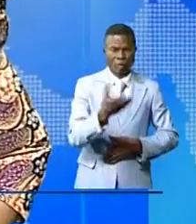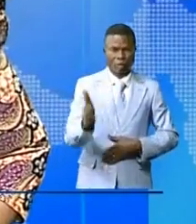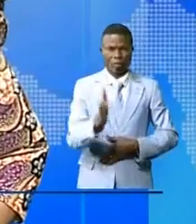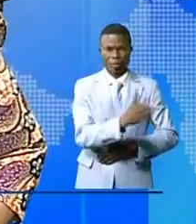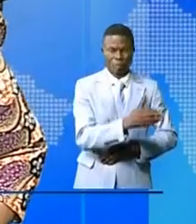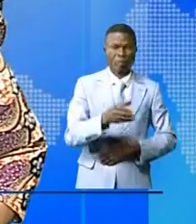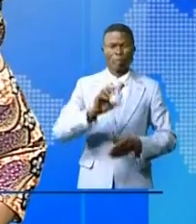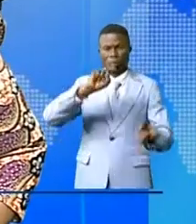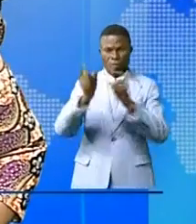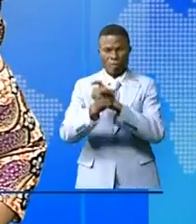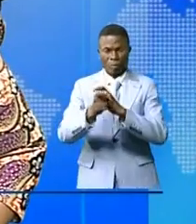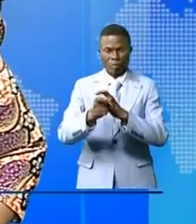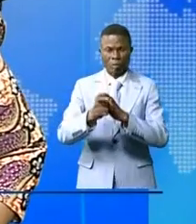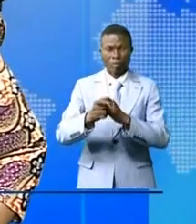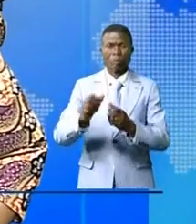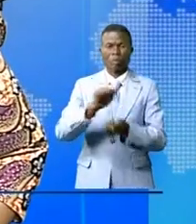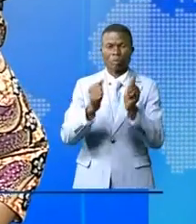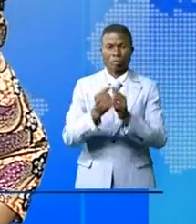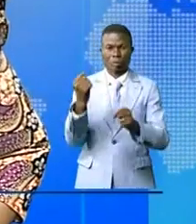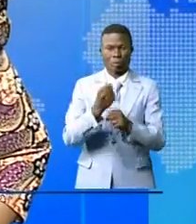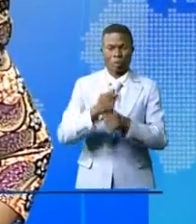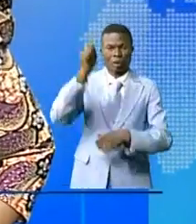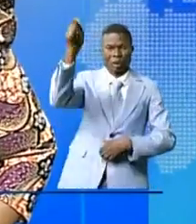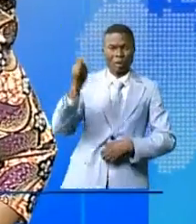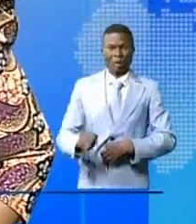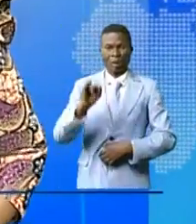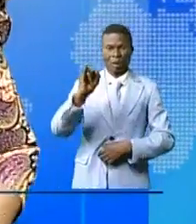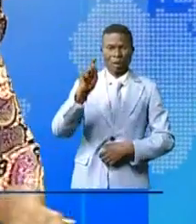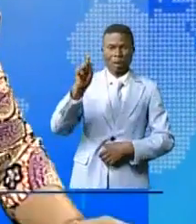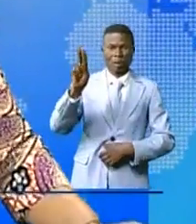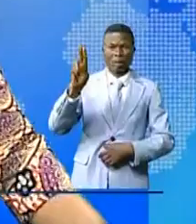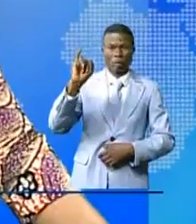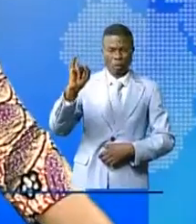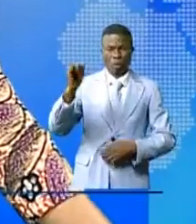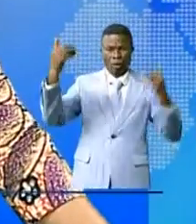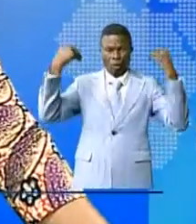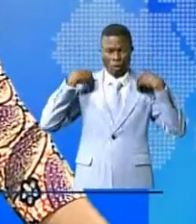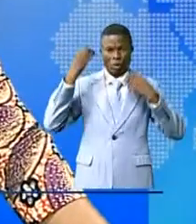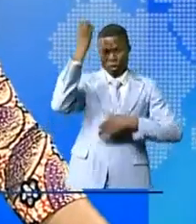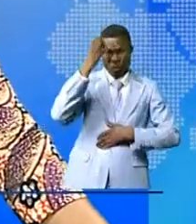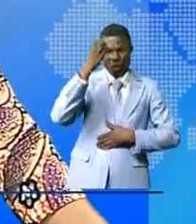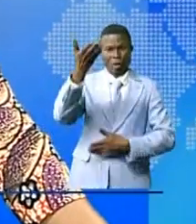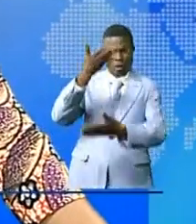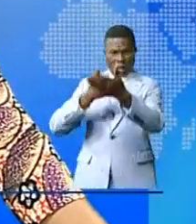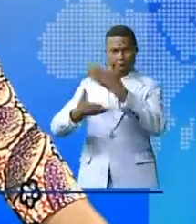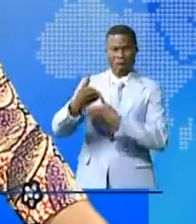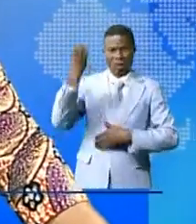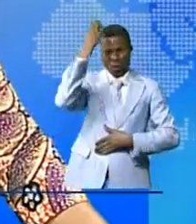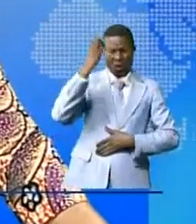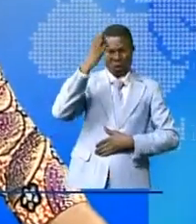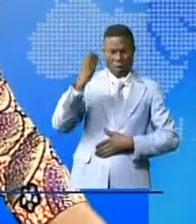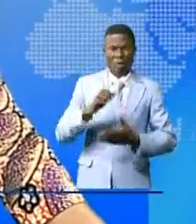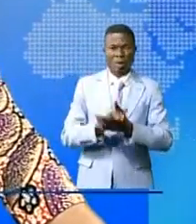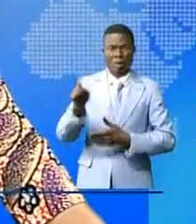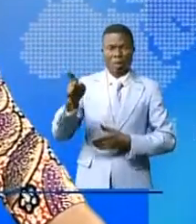Des changements à la tête du secteur opérationnel des FRDC en Ituri. Le général de brigade Niembo succède au général Robert